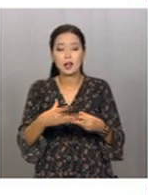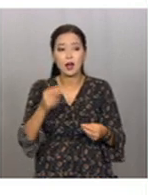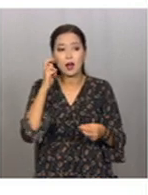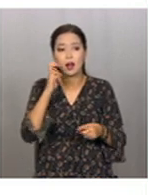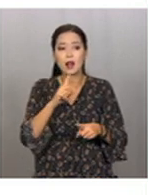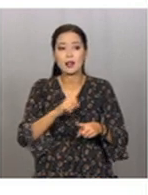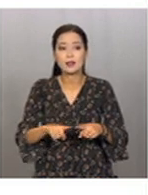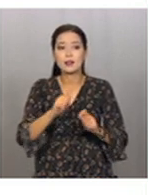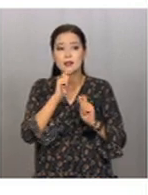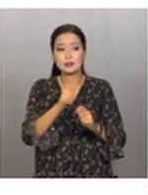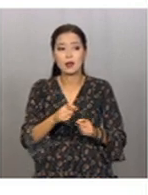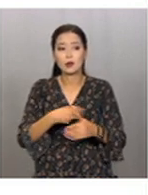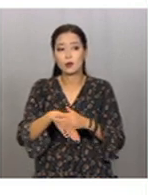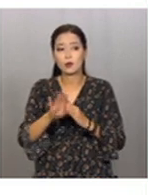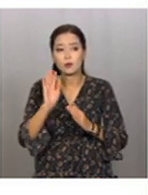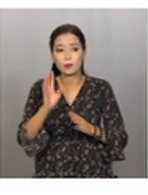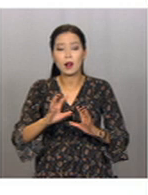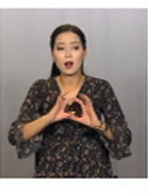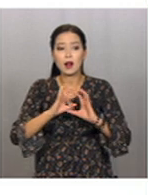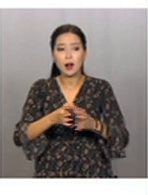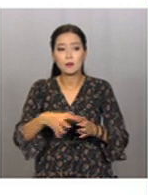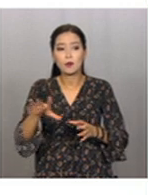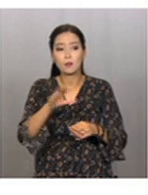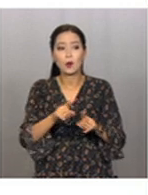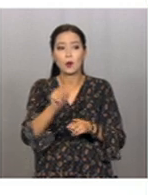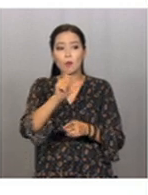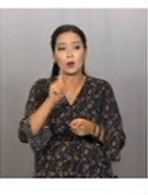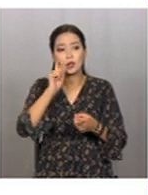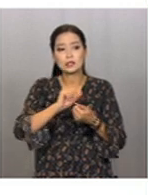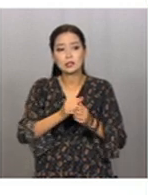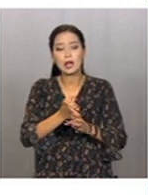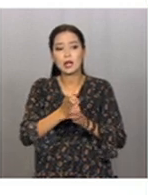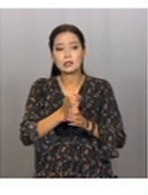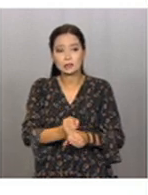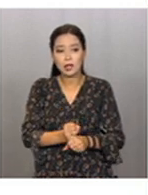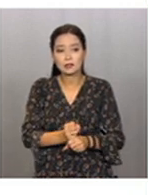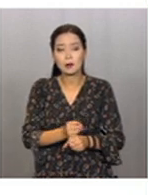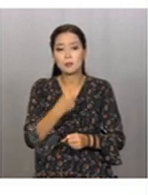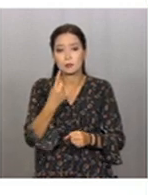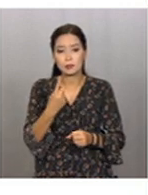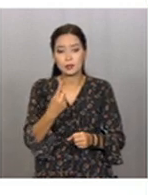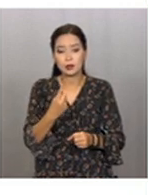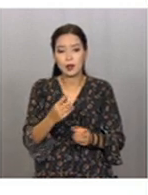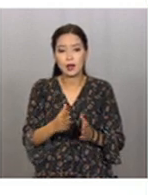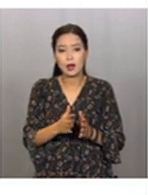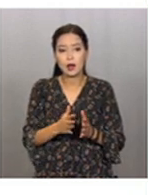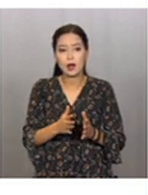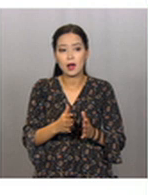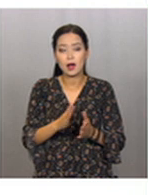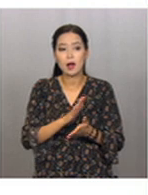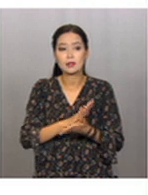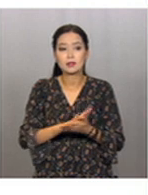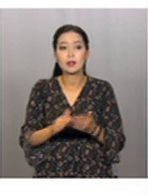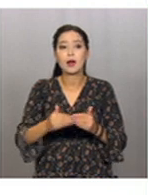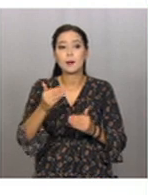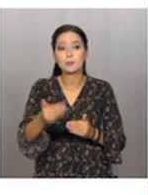ағып. Ғаламға мәшһүр болдым өлең жаттап, қысқартам адымыңды бірақ аттап. Сара, ей